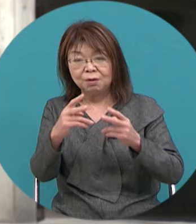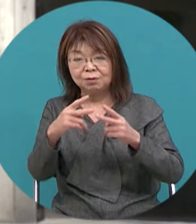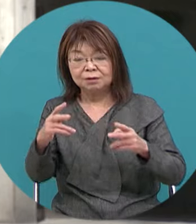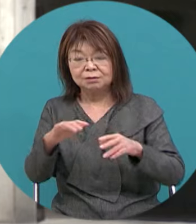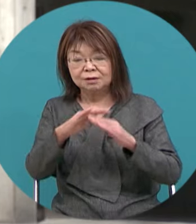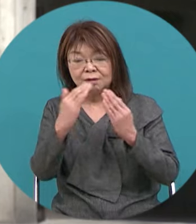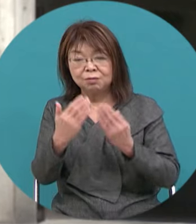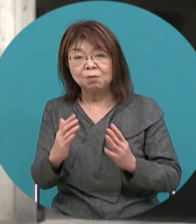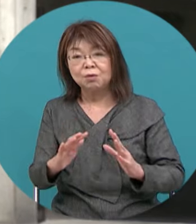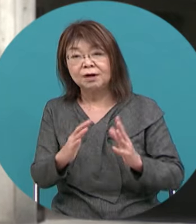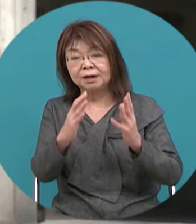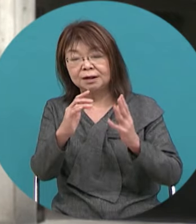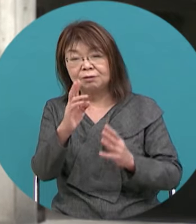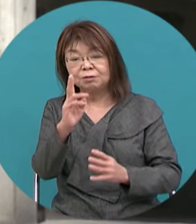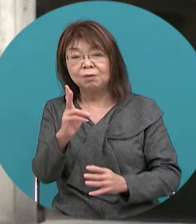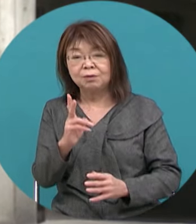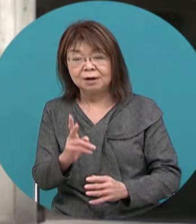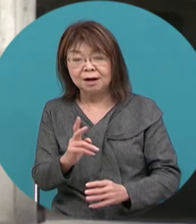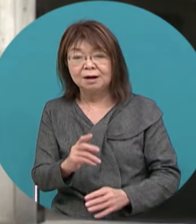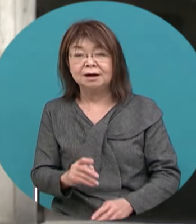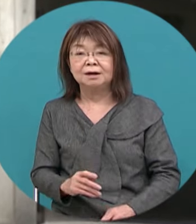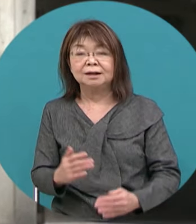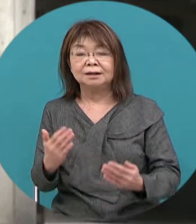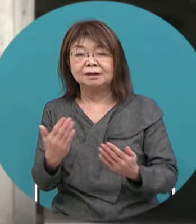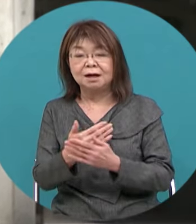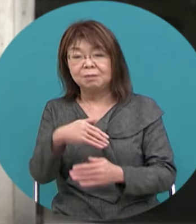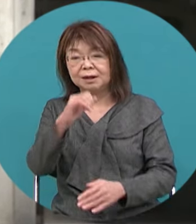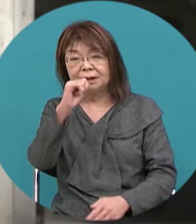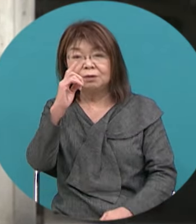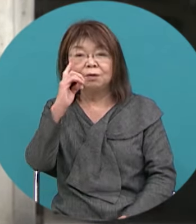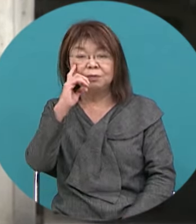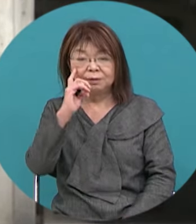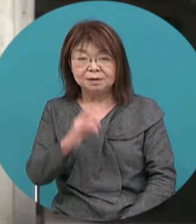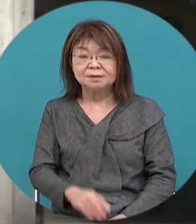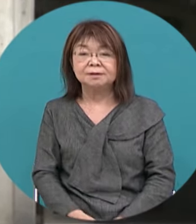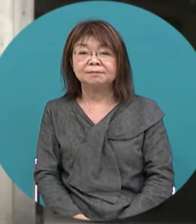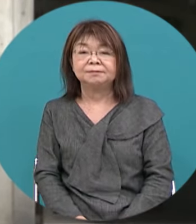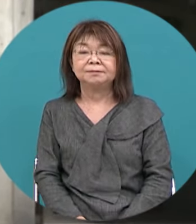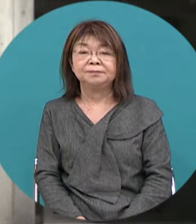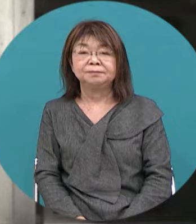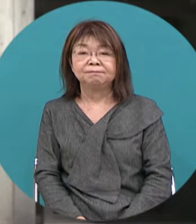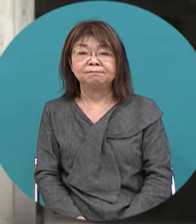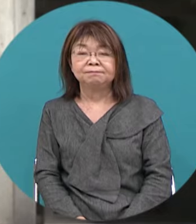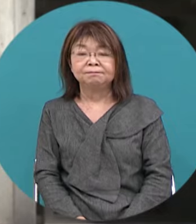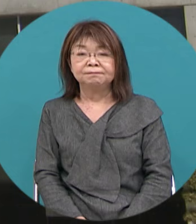ていく、まあ、こんな、風になっていけばいいなというふうに思ってます。